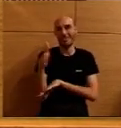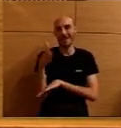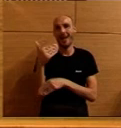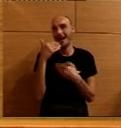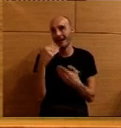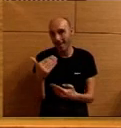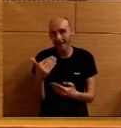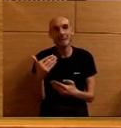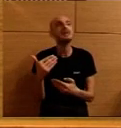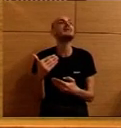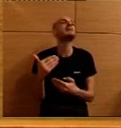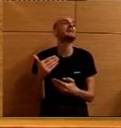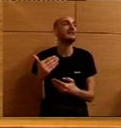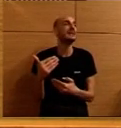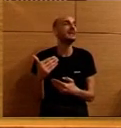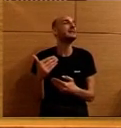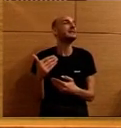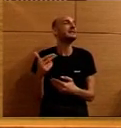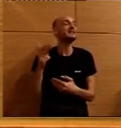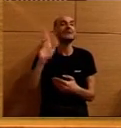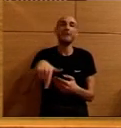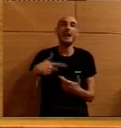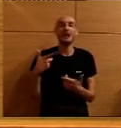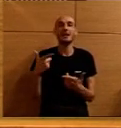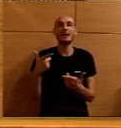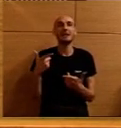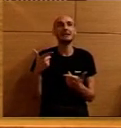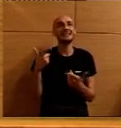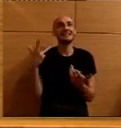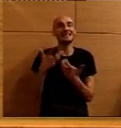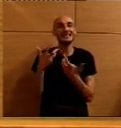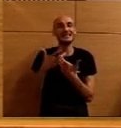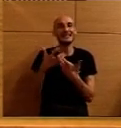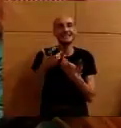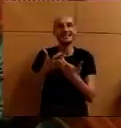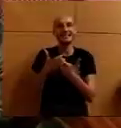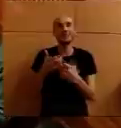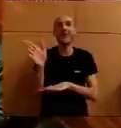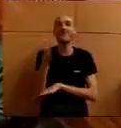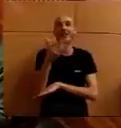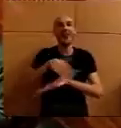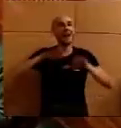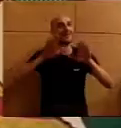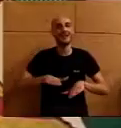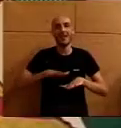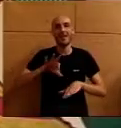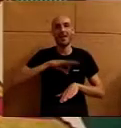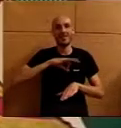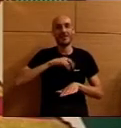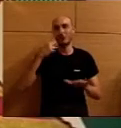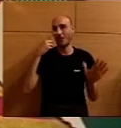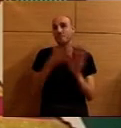la invitació de la Diputació perquè tingui residència, aquesta bandera, residència en la Diputació. Està en el Museu Blasco